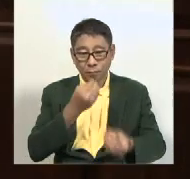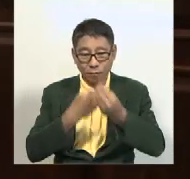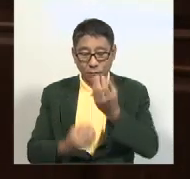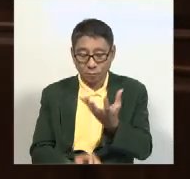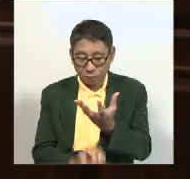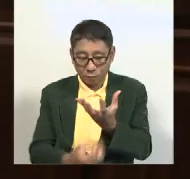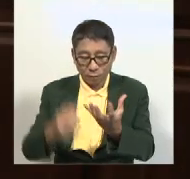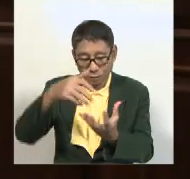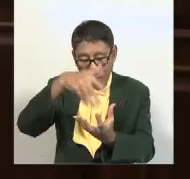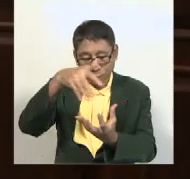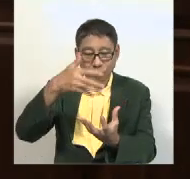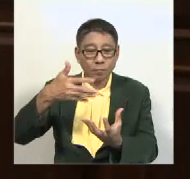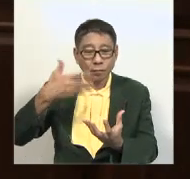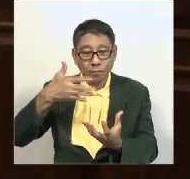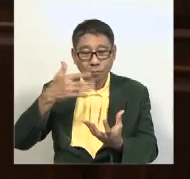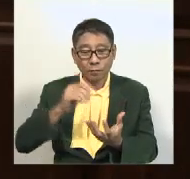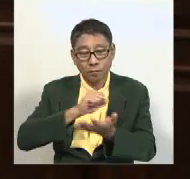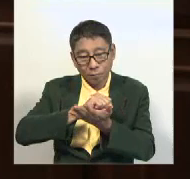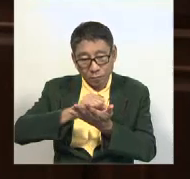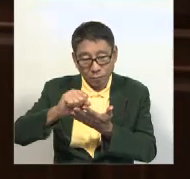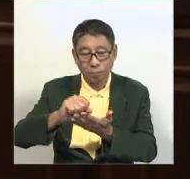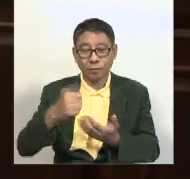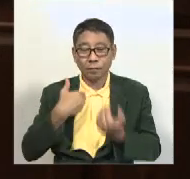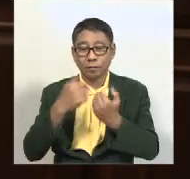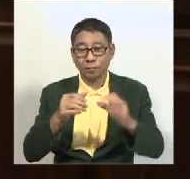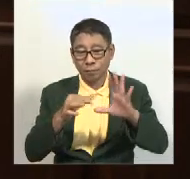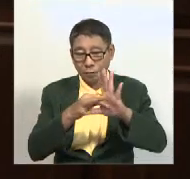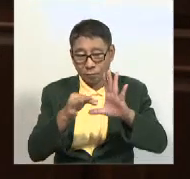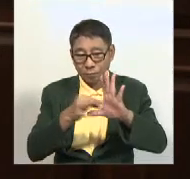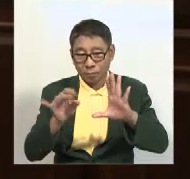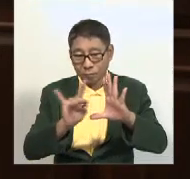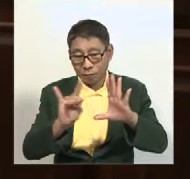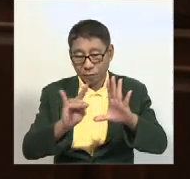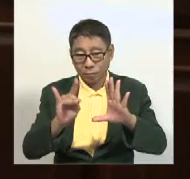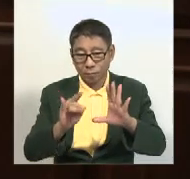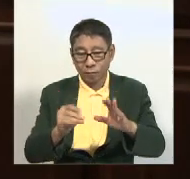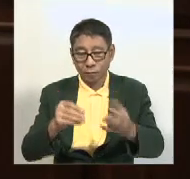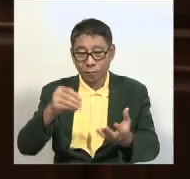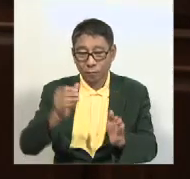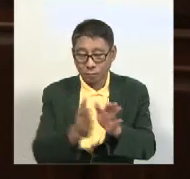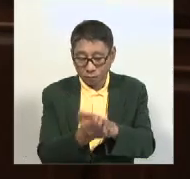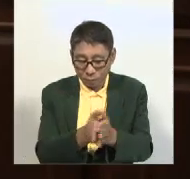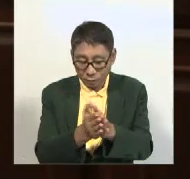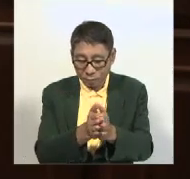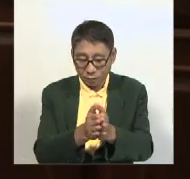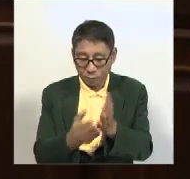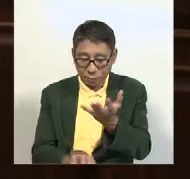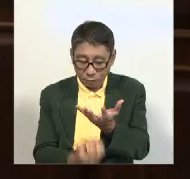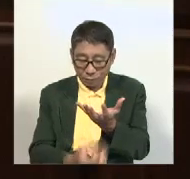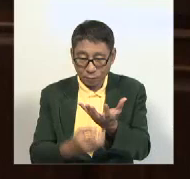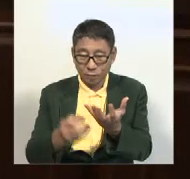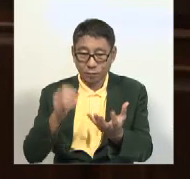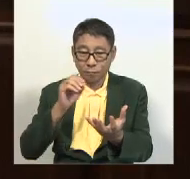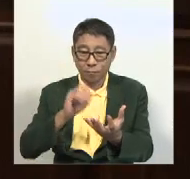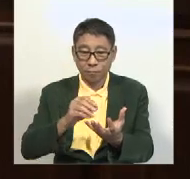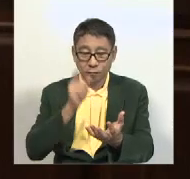กร้อนสะอาดเพราะฉะนั้นเนี่ยเวลานำเอาเนื้อสัตว์ถ้าจะมาปรุงนะครับเพราะนั้นเรามีโอกาสสัมผัสเ